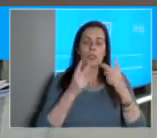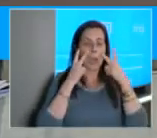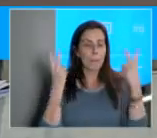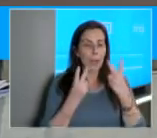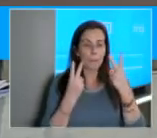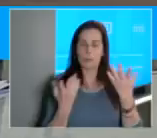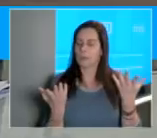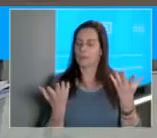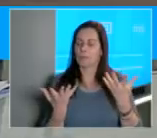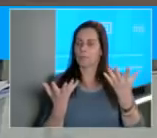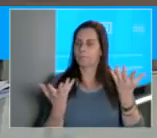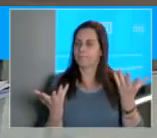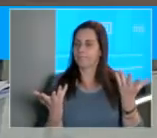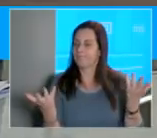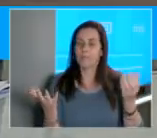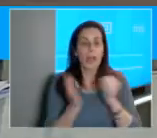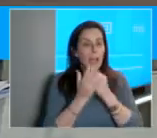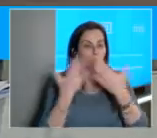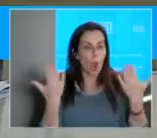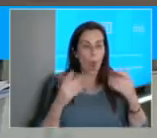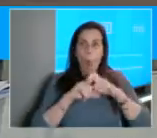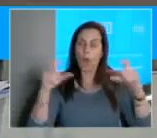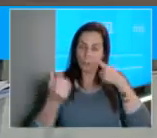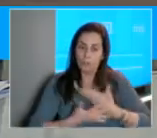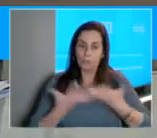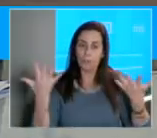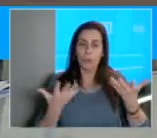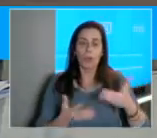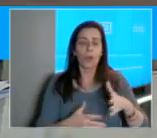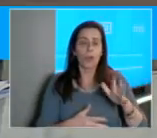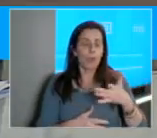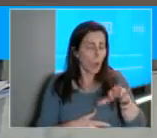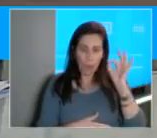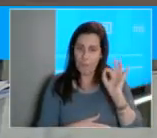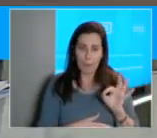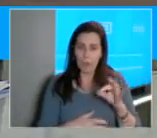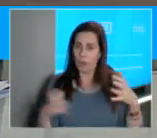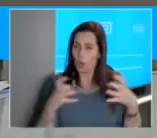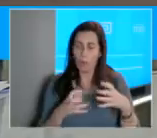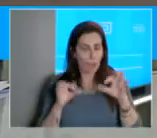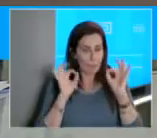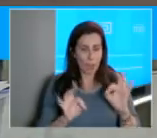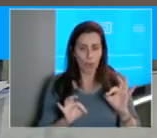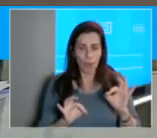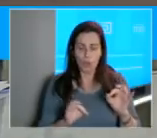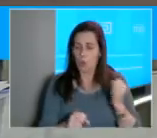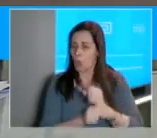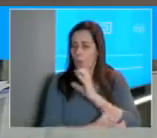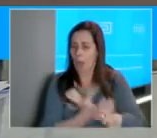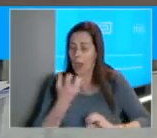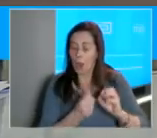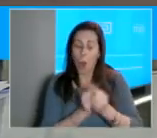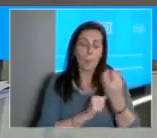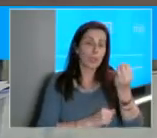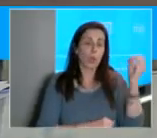שכשמחפשים כותרות, לוקחים קבוצות קטנות, זה יכול להיות של תלמידים, או באמת קבוצות אותנטיות שמתפרעות או